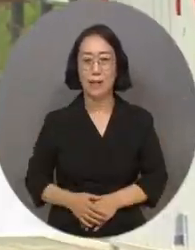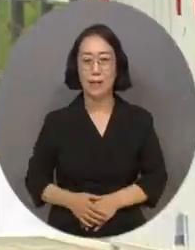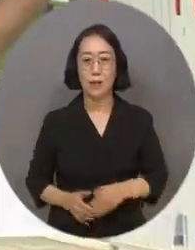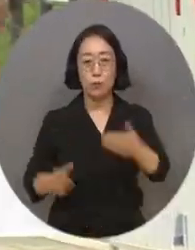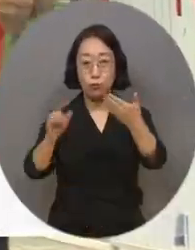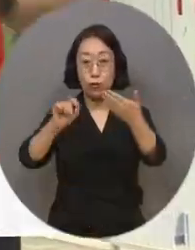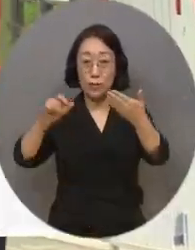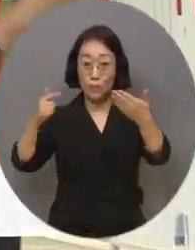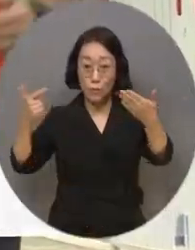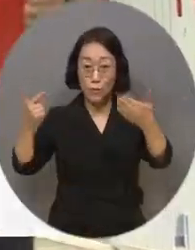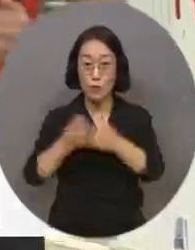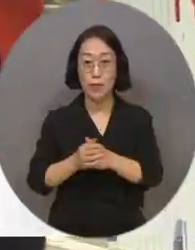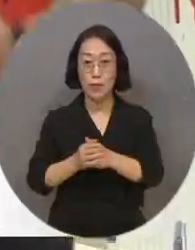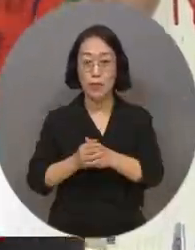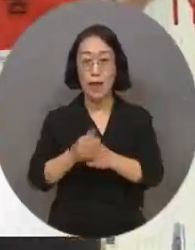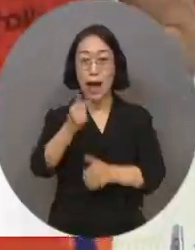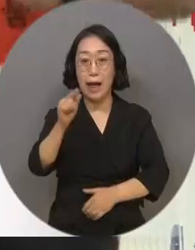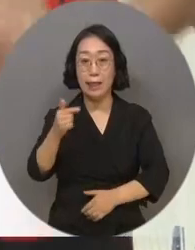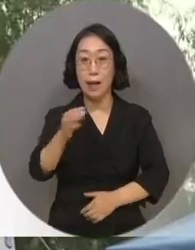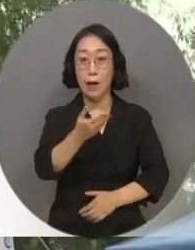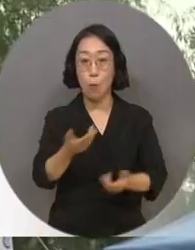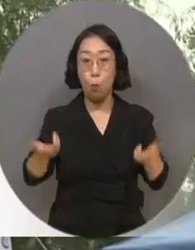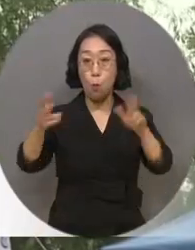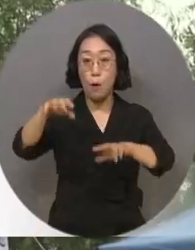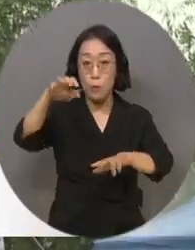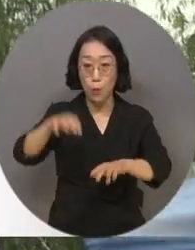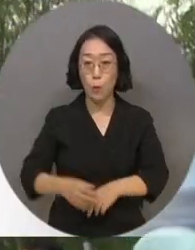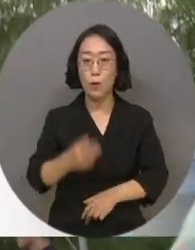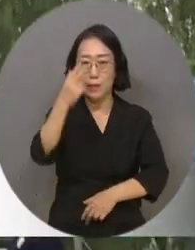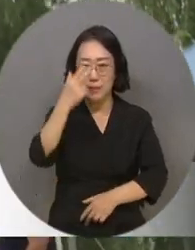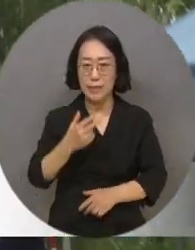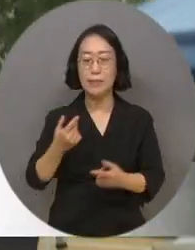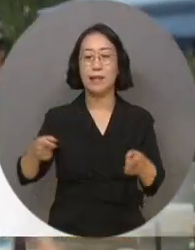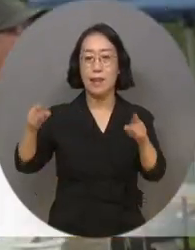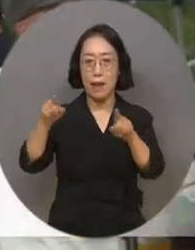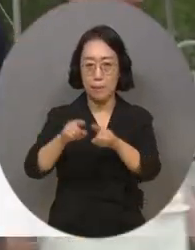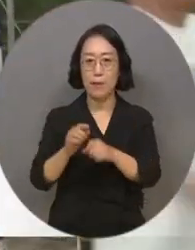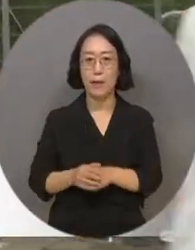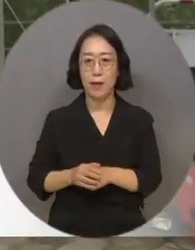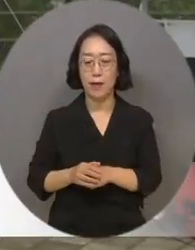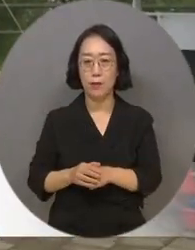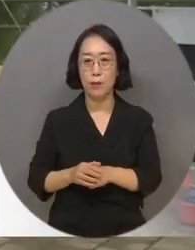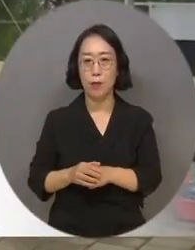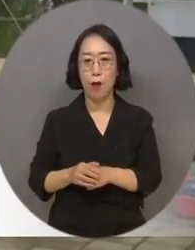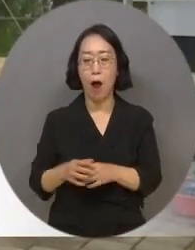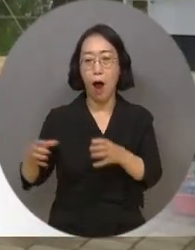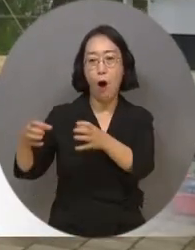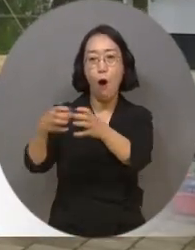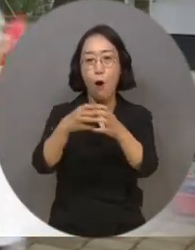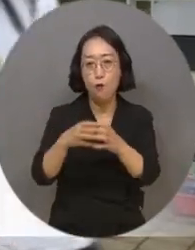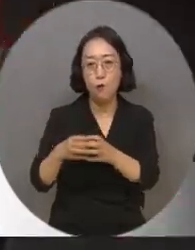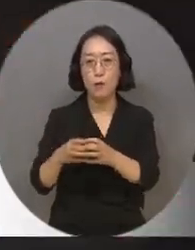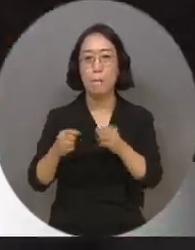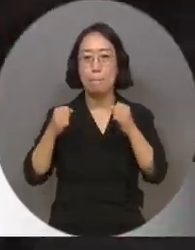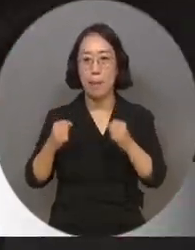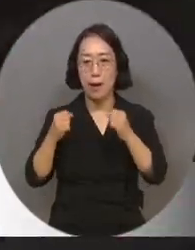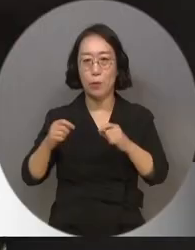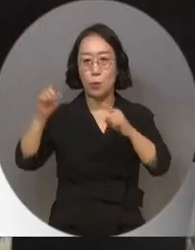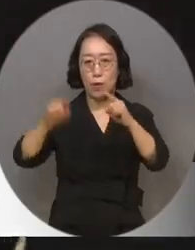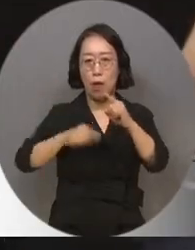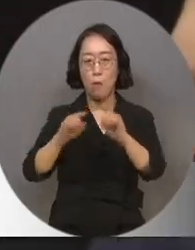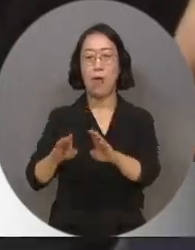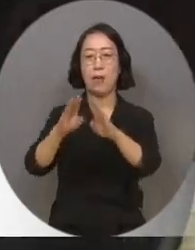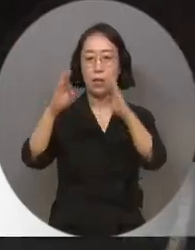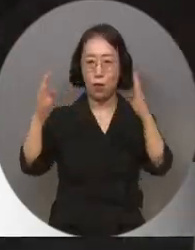16일 뚝섬 한강공원에서 제9회 시각장애인과 함께하는 어울림 마라톤 대회가 열렸습니다.